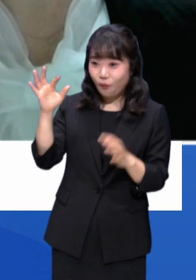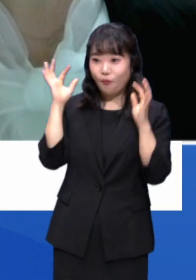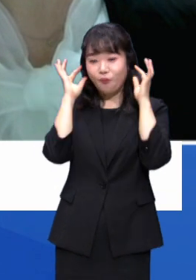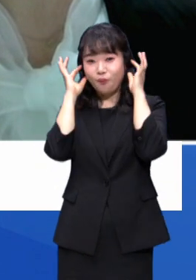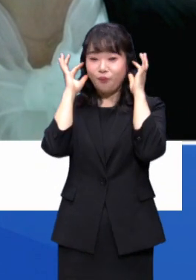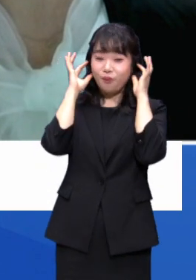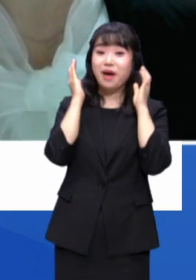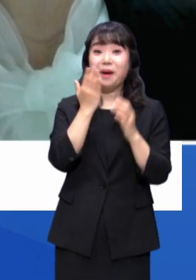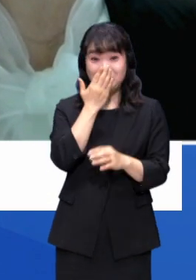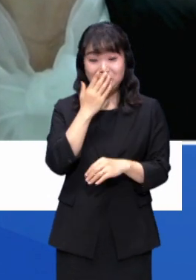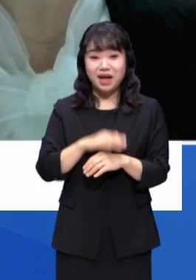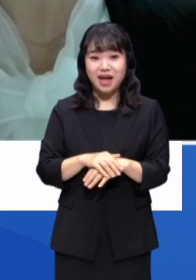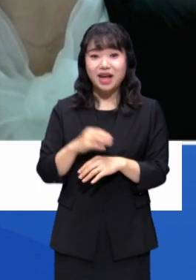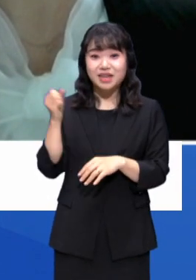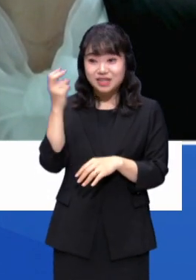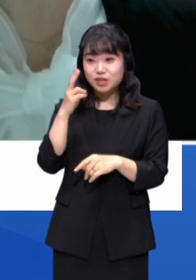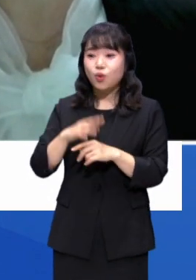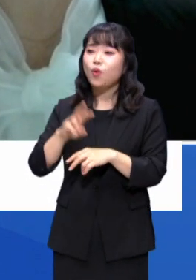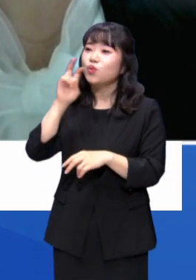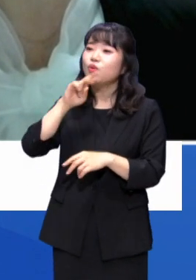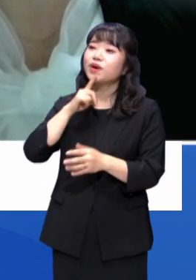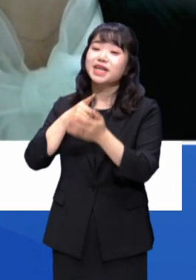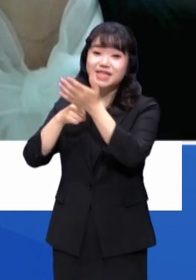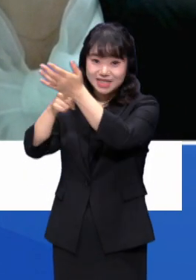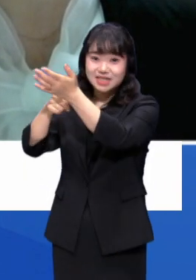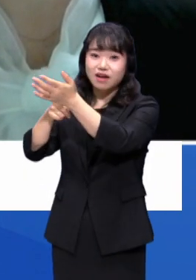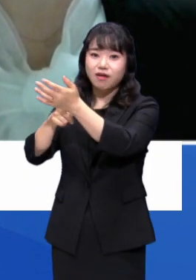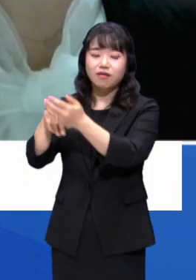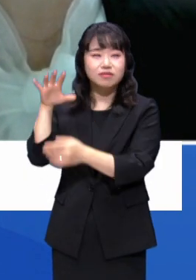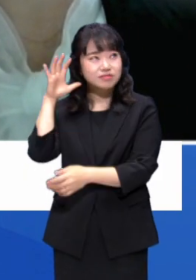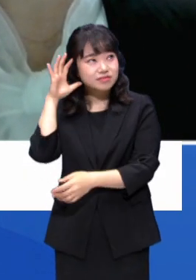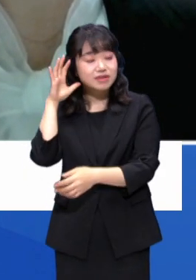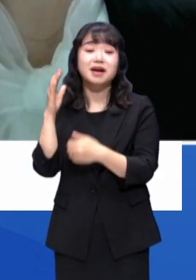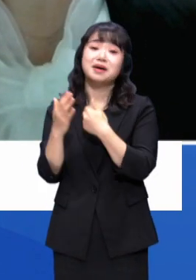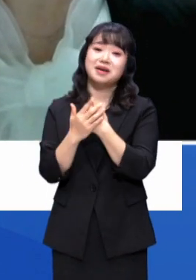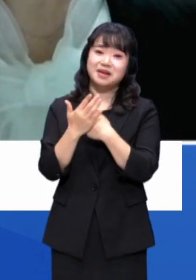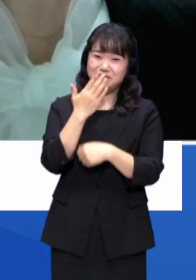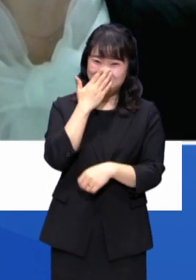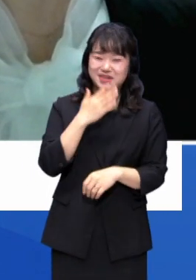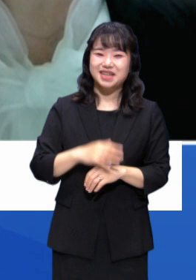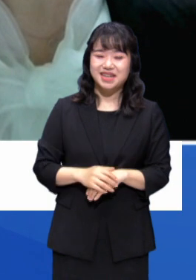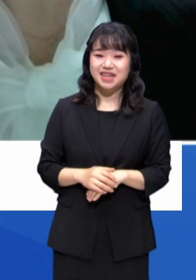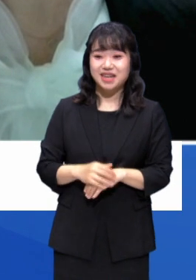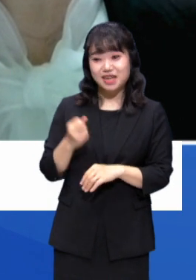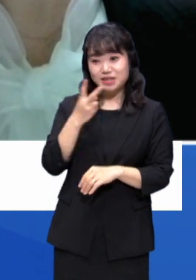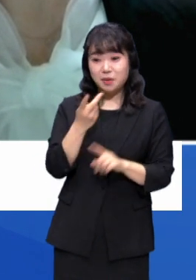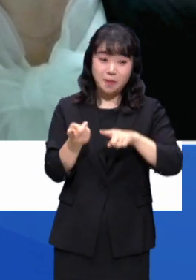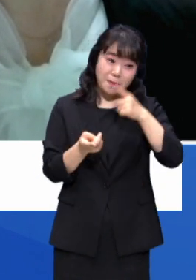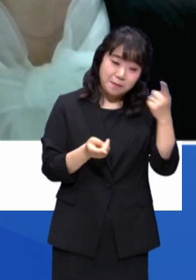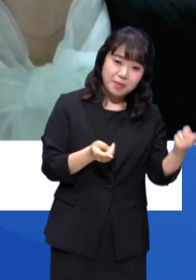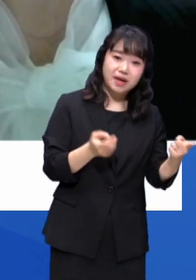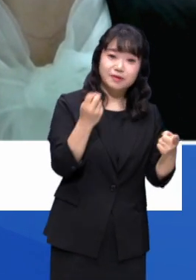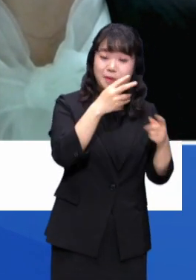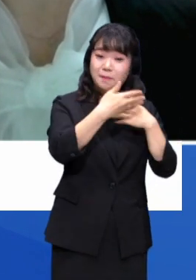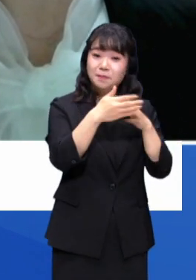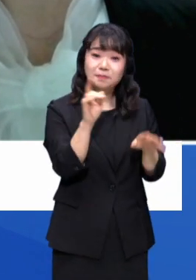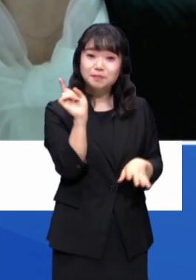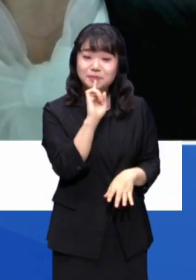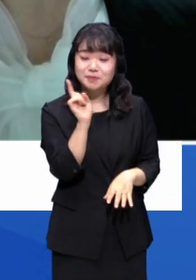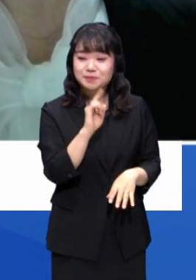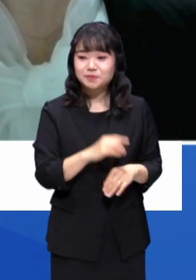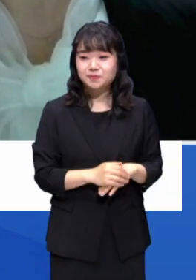또 DJ에게 음악을 신청해서 들으실 수도 있다고 하네요. 그리고 맞은편에 또 다른 공간이